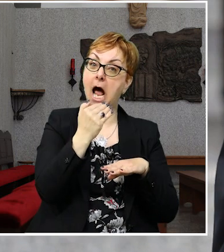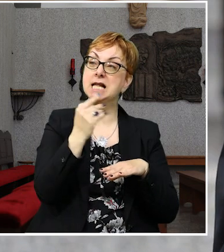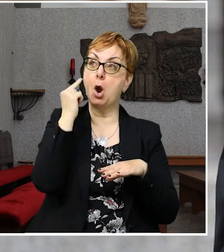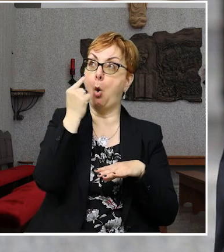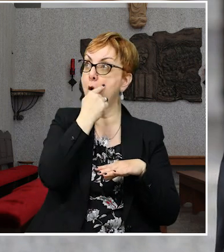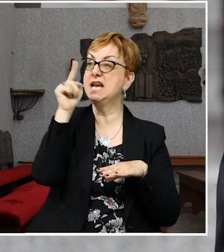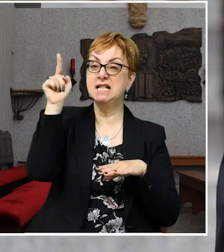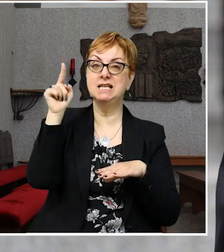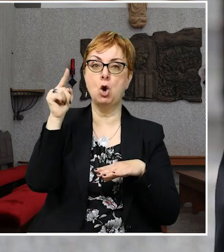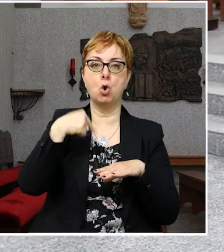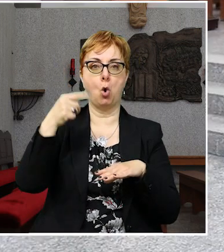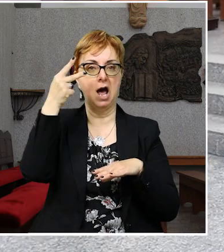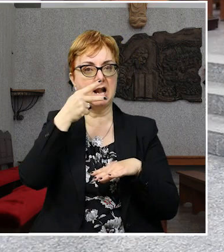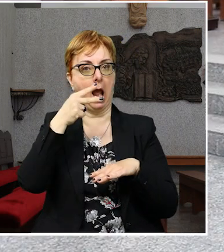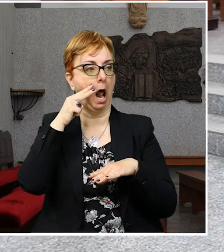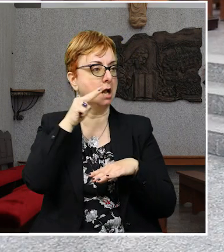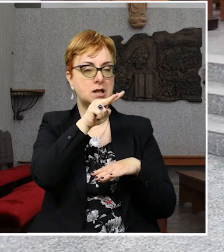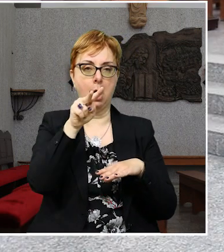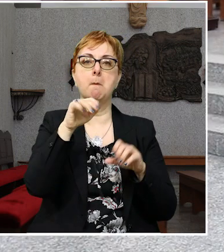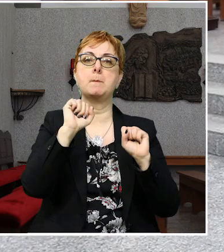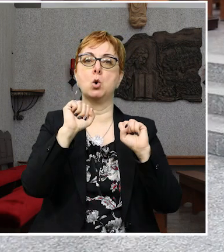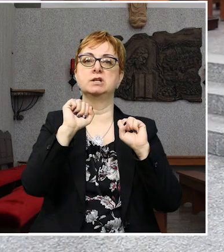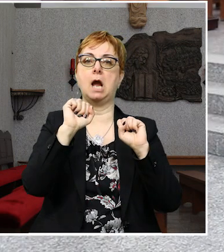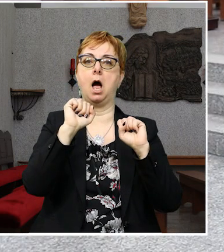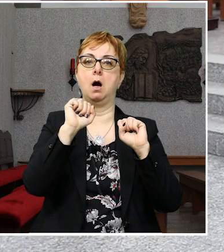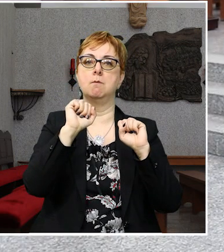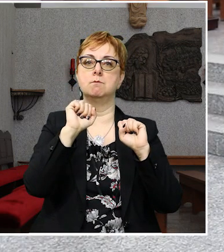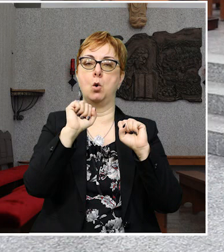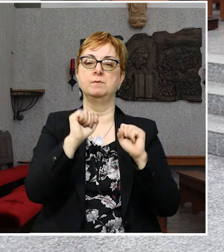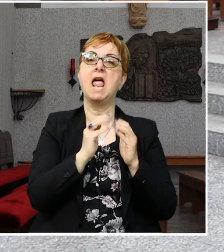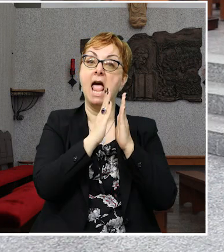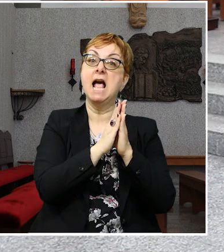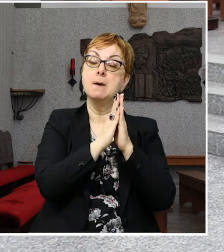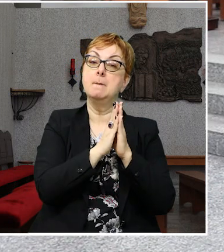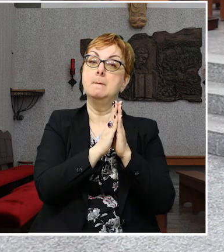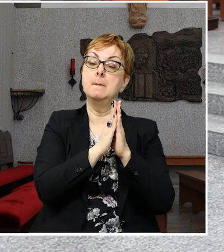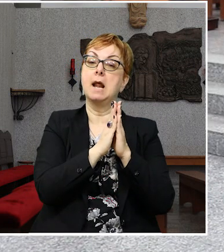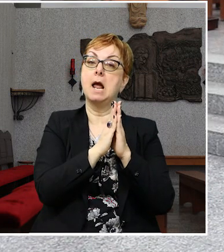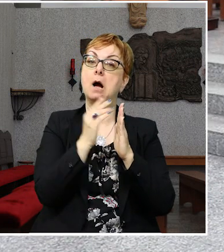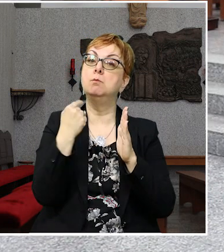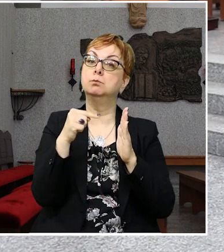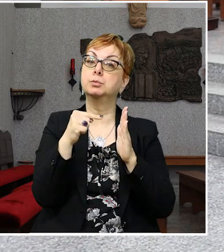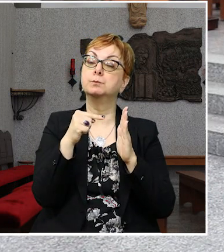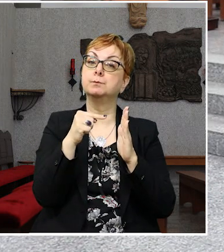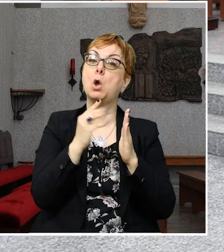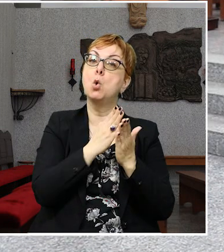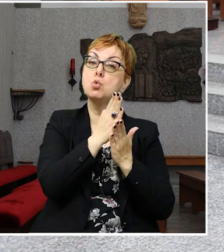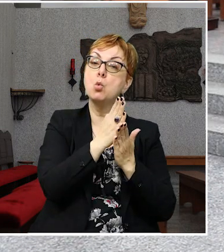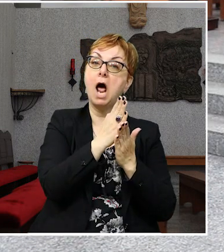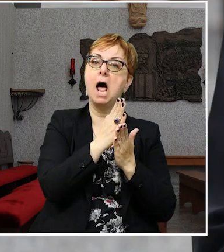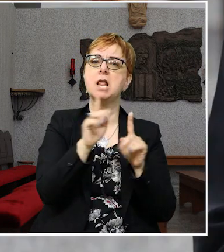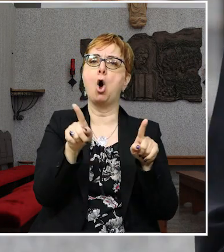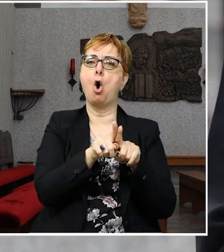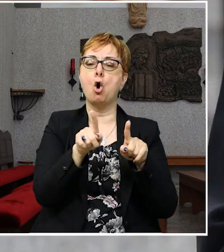gli occhi stessi di Dio. Quando si prega, ogni cosa acquista